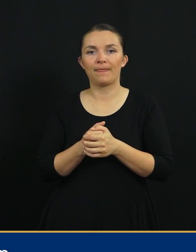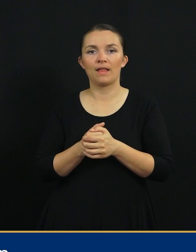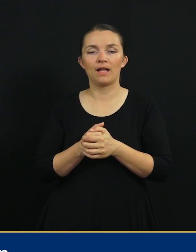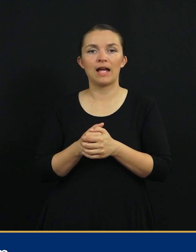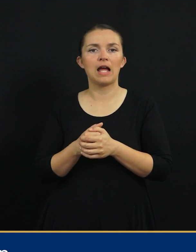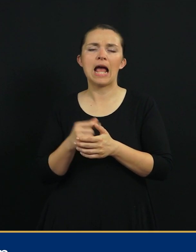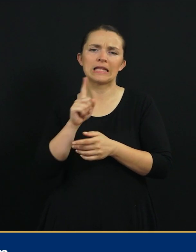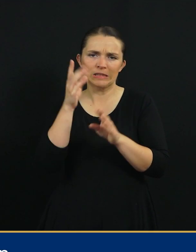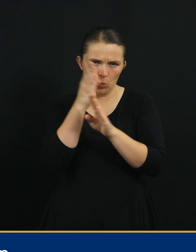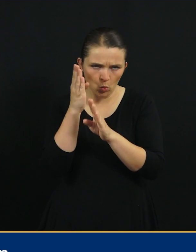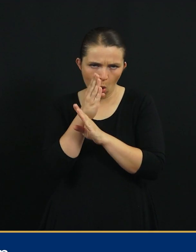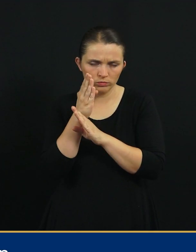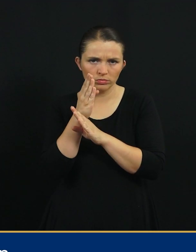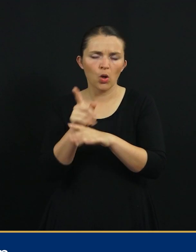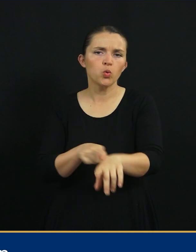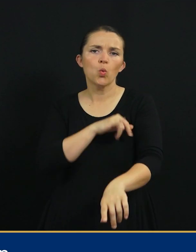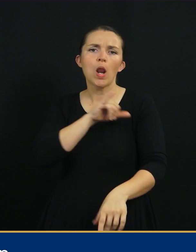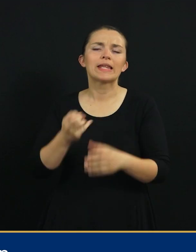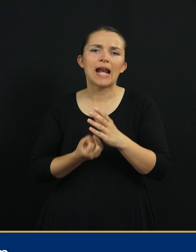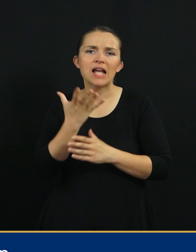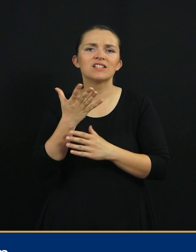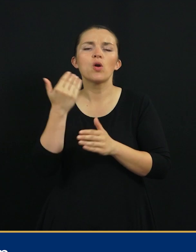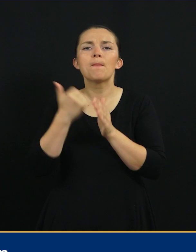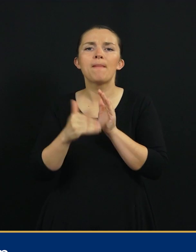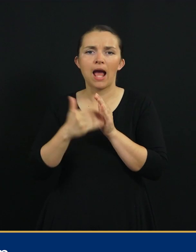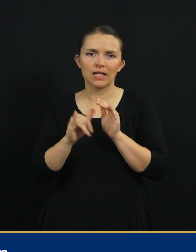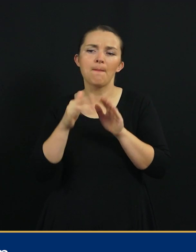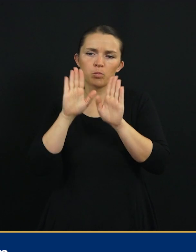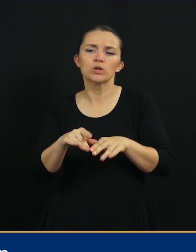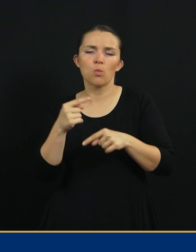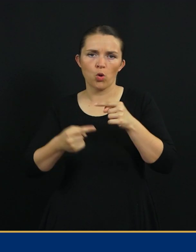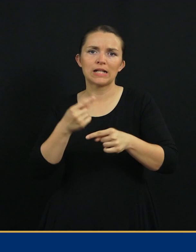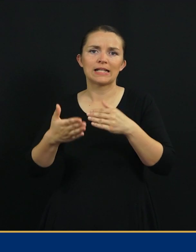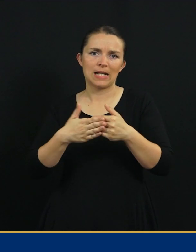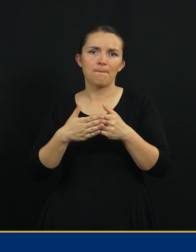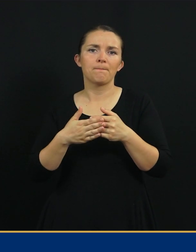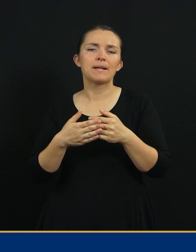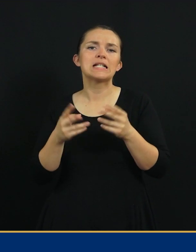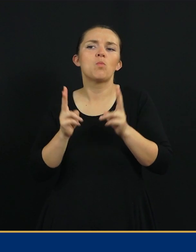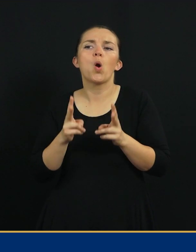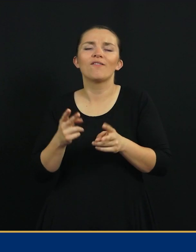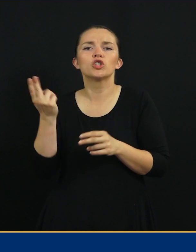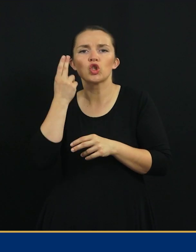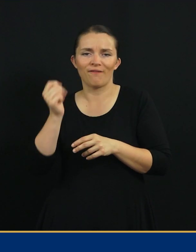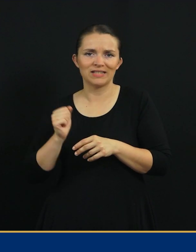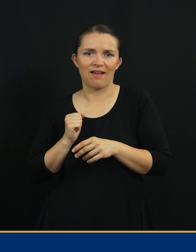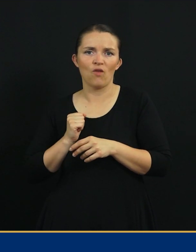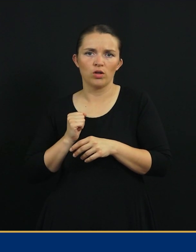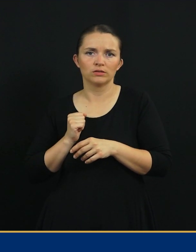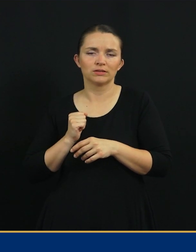Ni skrivnost, da je dolgoleten razvojni manko pustil posledice pri zmogljivostih Slovenske vojske.